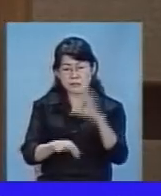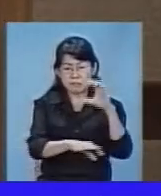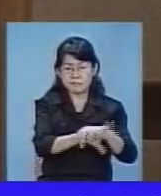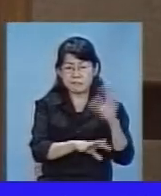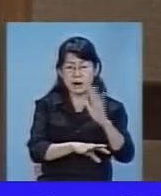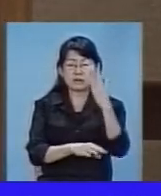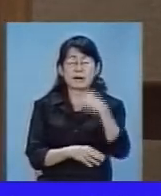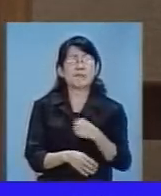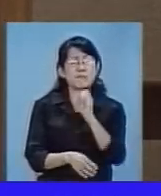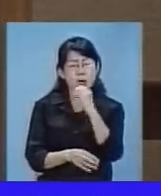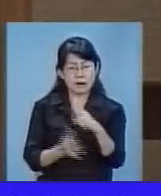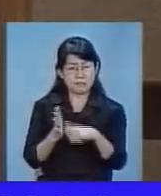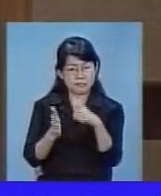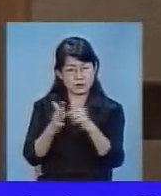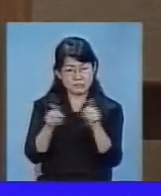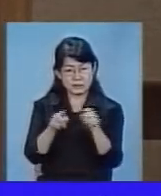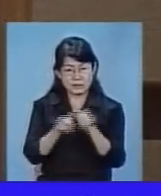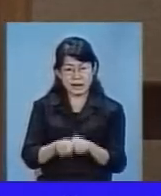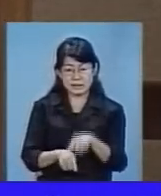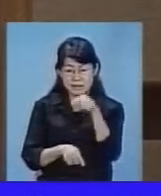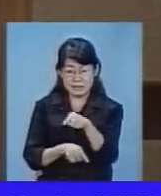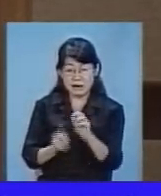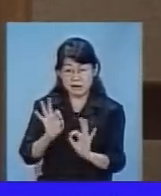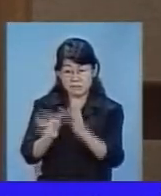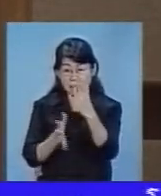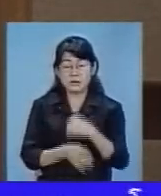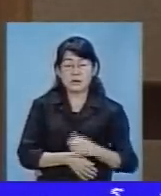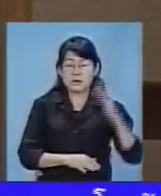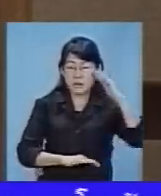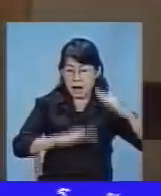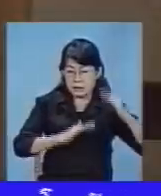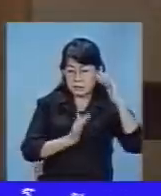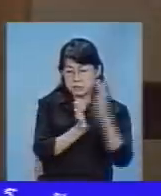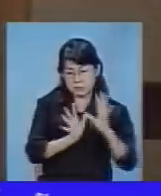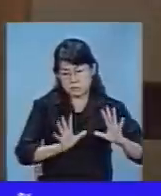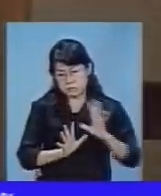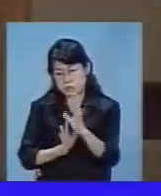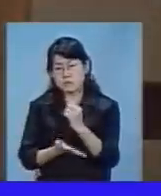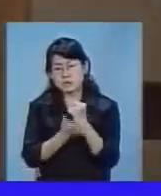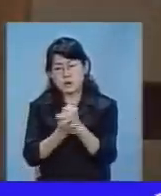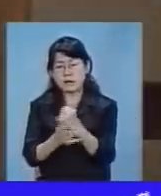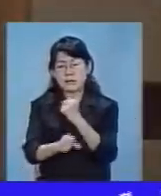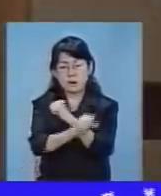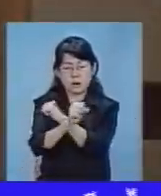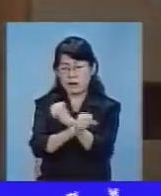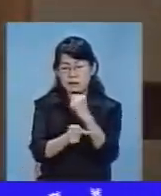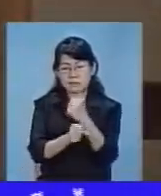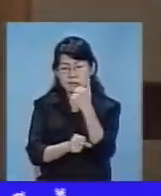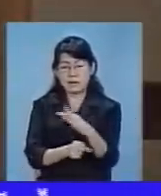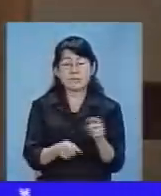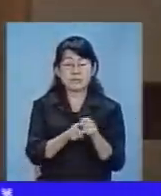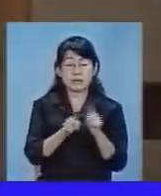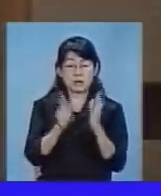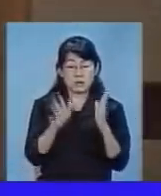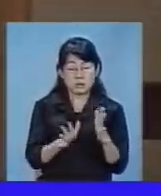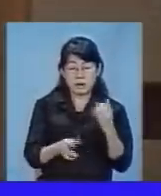ว่าพื้นที่ดังกล่าวเนี่ยเจ้าหน้าที่ยังไม่อยู่ในสภาพที่เข้าไปควบคุมพื้นที่ได้และมีความไม่ปลอดภัยในการคุ้มครองคนที่ดับเพลิง